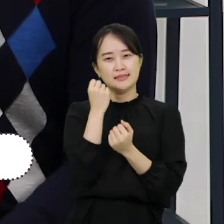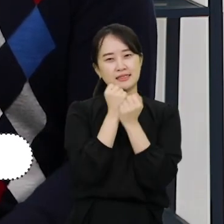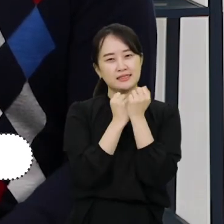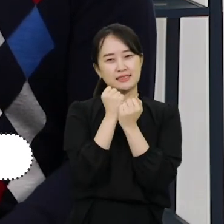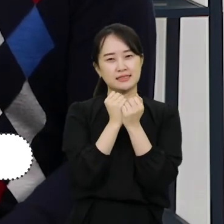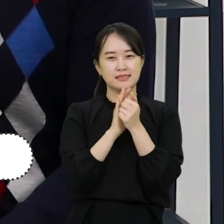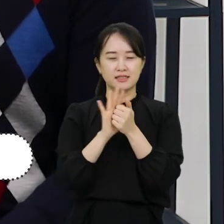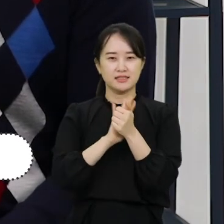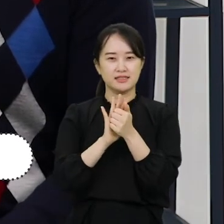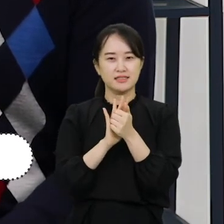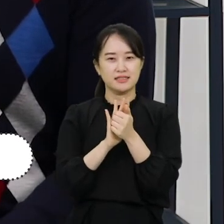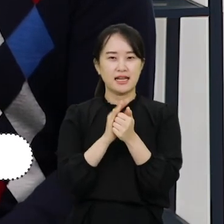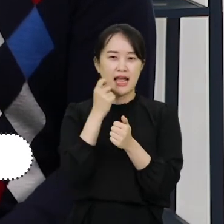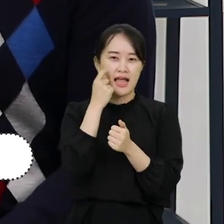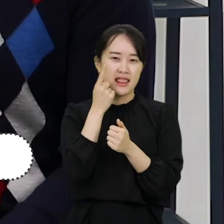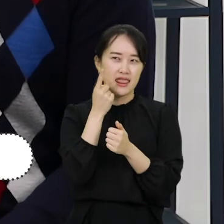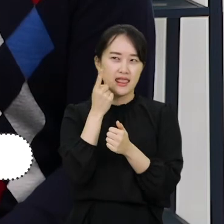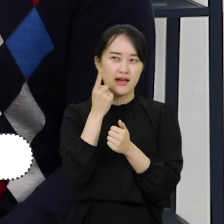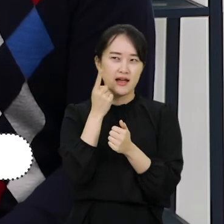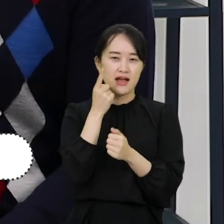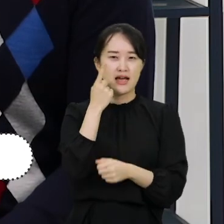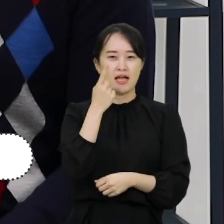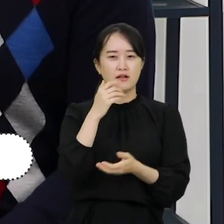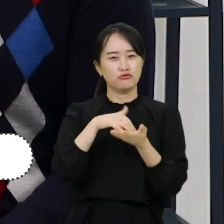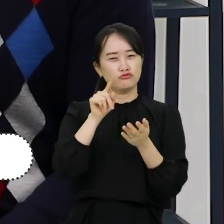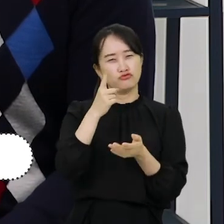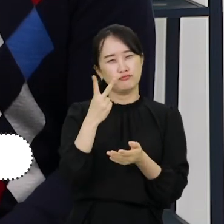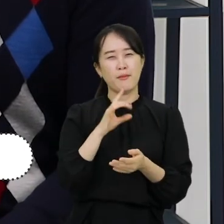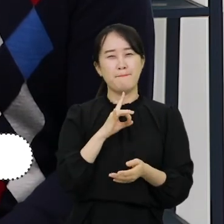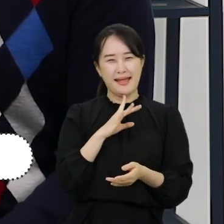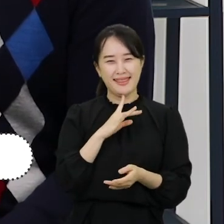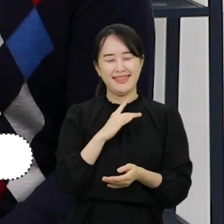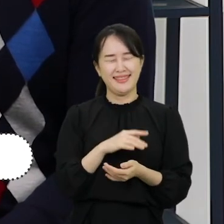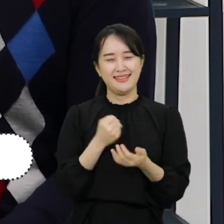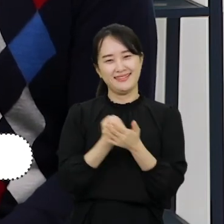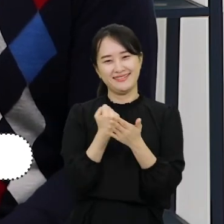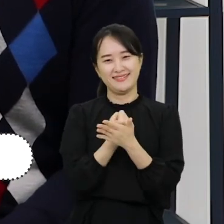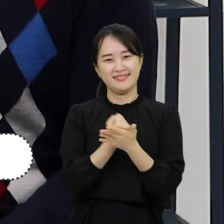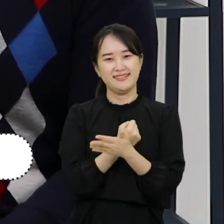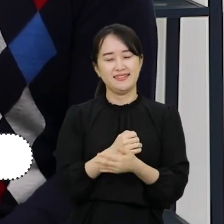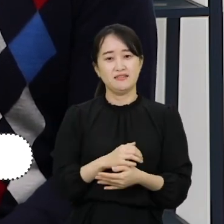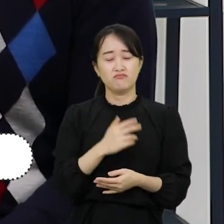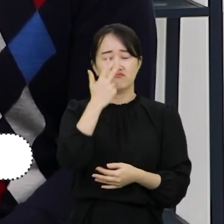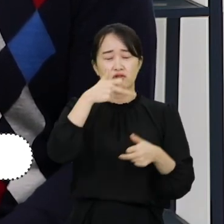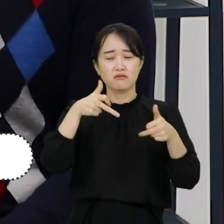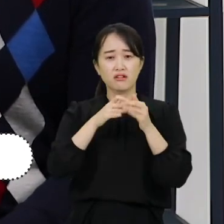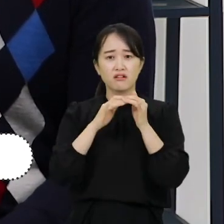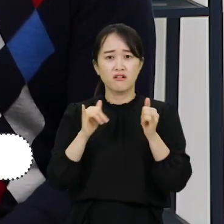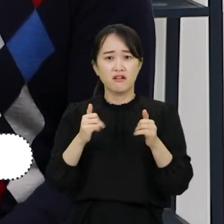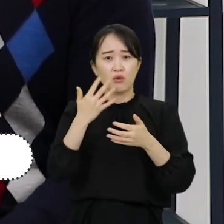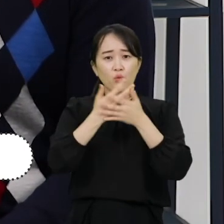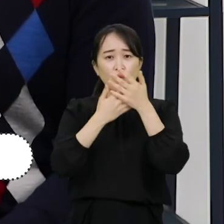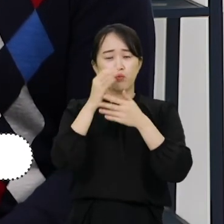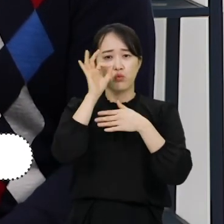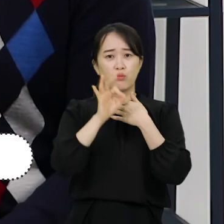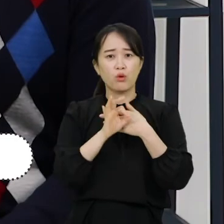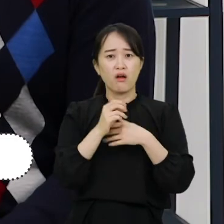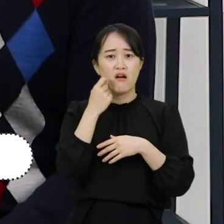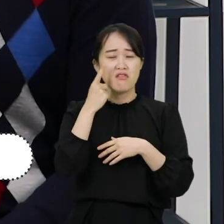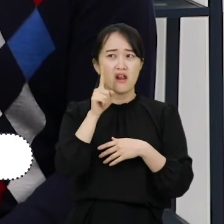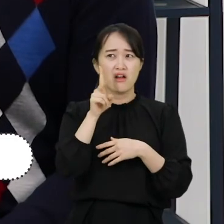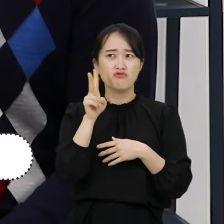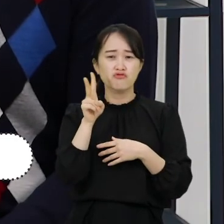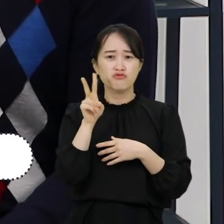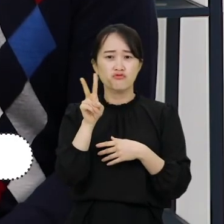있는 영화는 한 달에 한두 번 정도밖에 없어서 그게 매우 아쉽죠. 아니 그럼 시각장애인 분들은 영화를 보려면은 한 달에 한두 번